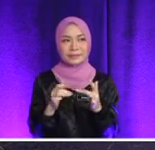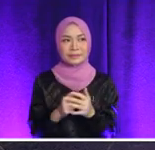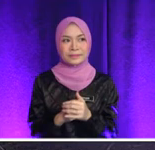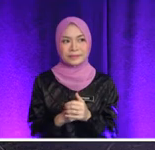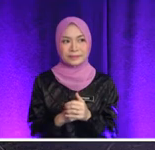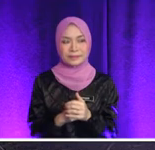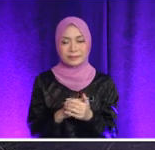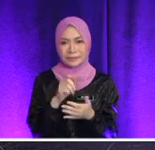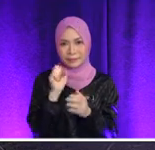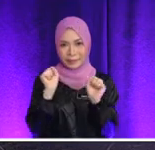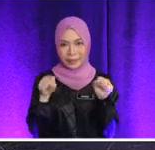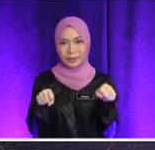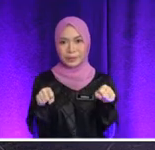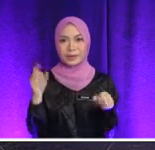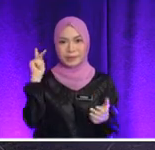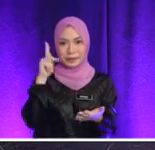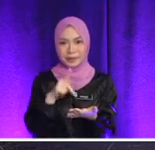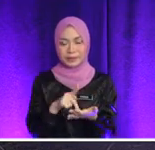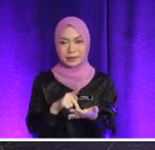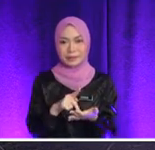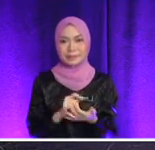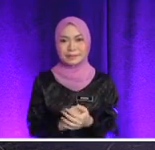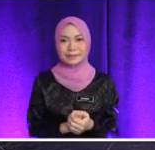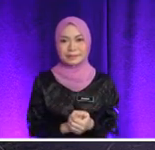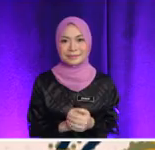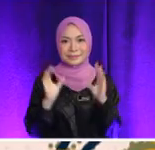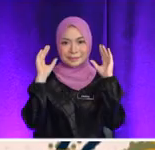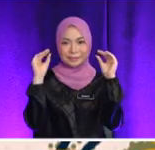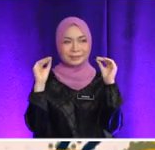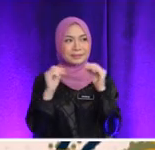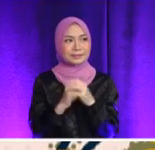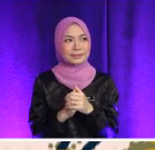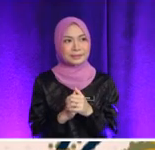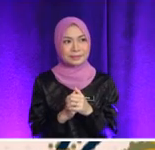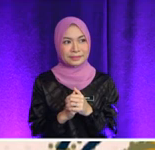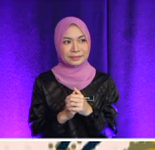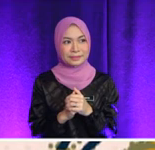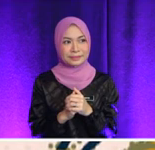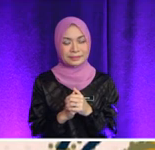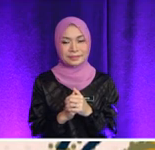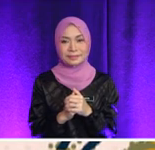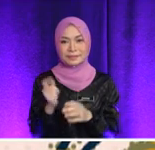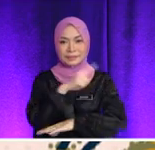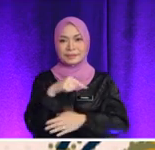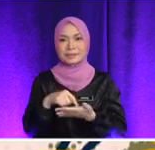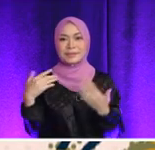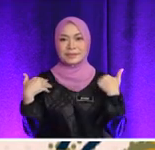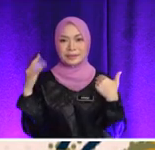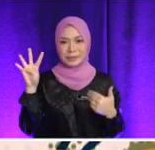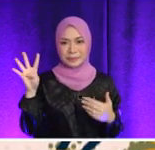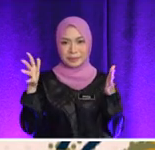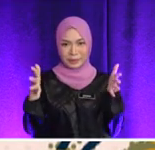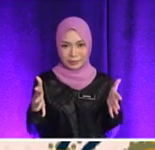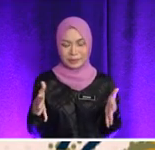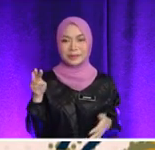saya Kenalkan murid-murid saya oke Hari ini ada 4 orang murid yang bersama-sama